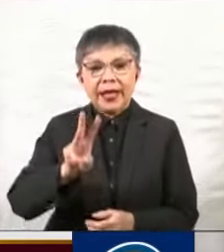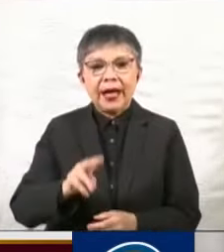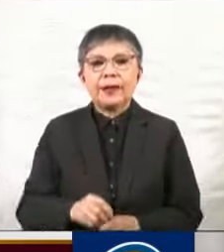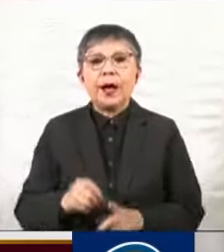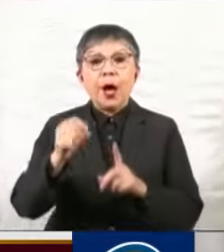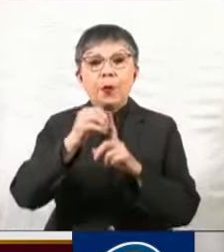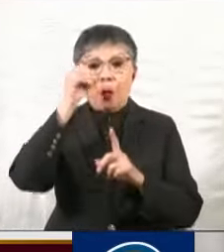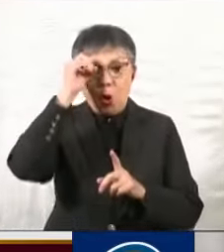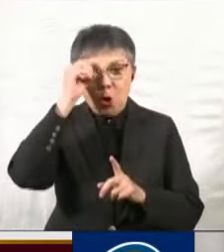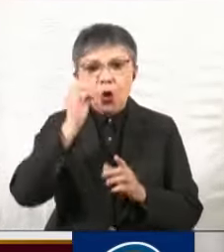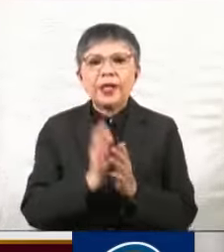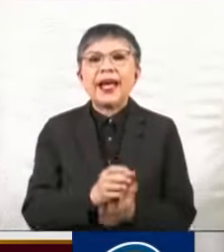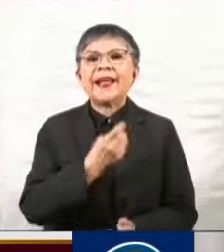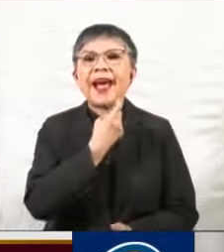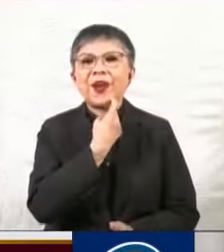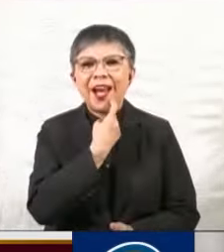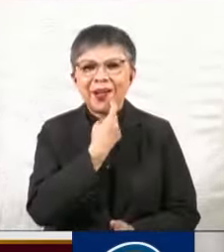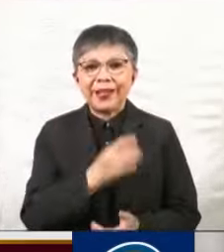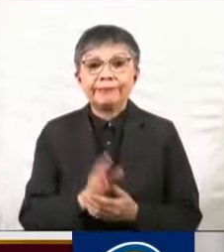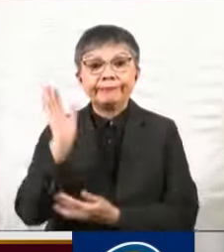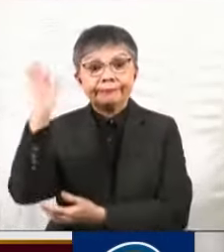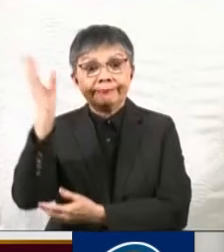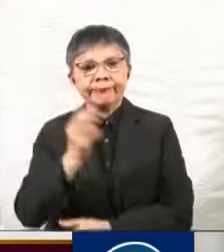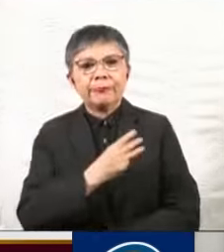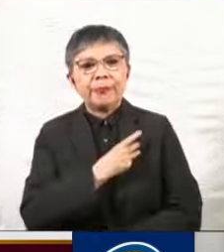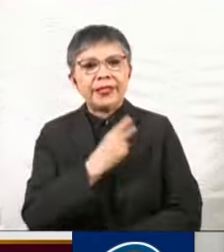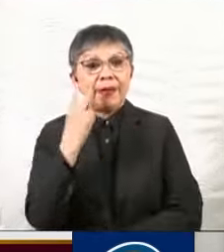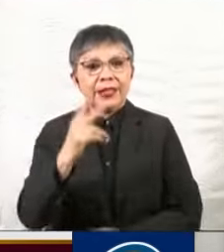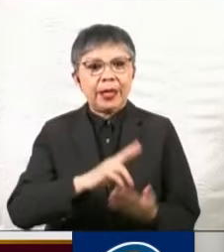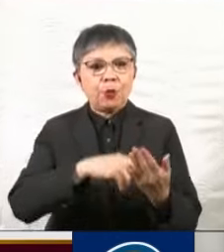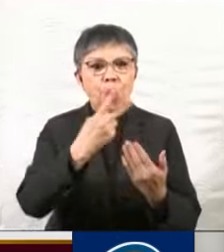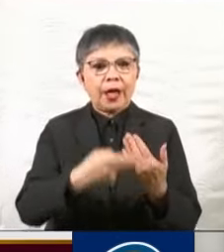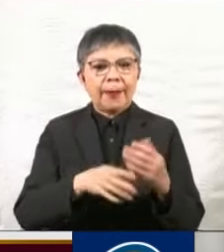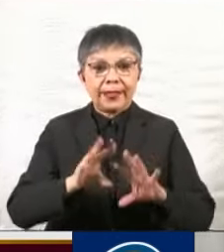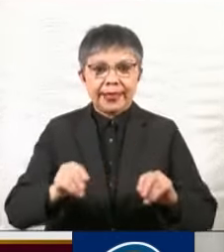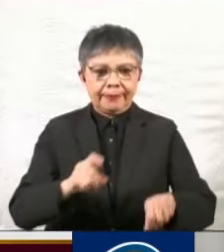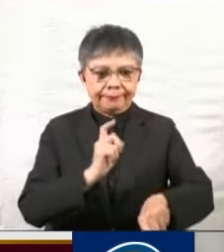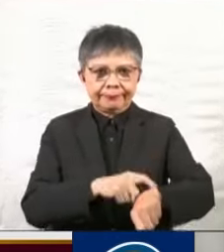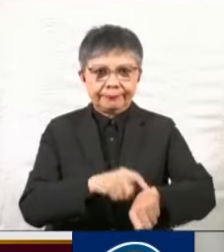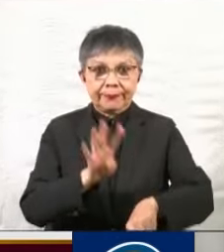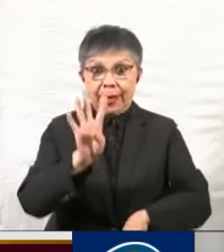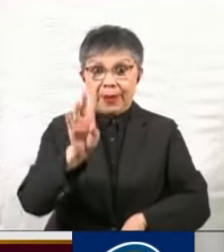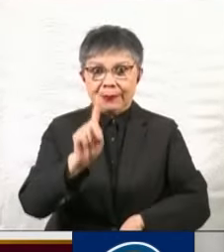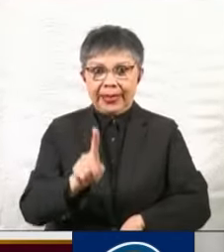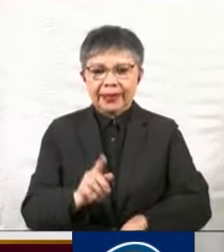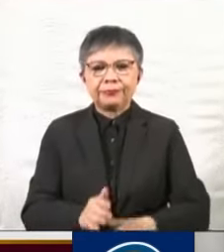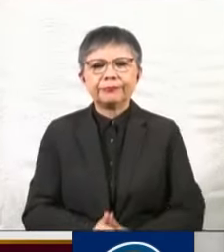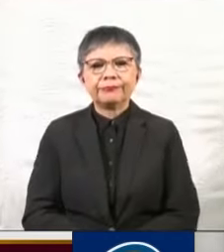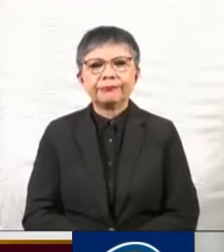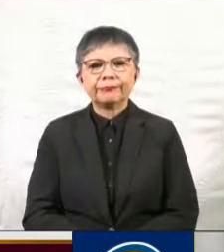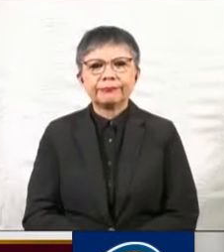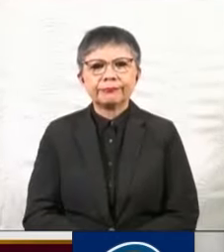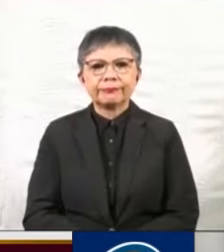Pramono Anung dan Bapak Ran Karno untuk menyampaikan visi misi dan program kerja waktu ada 4 menit dimulai dari Anda